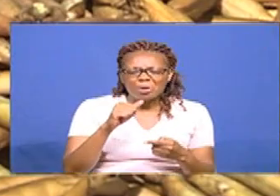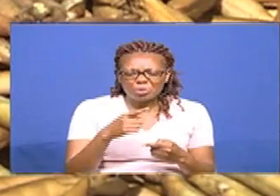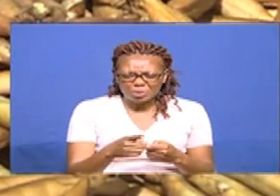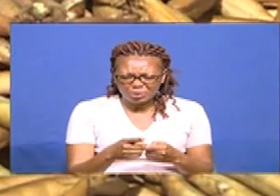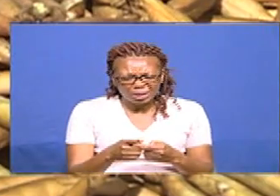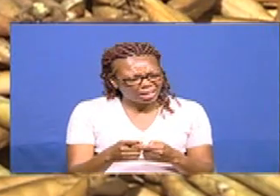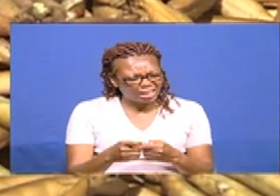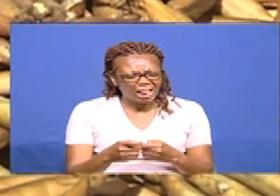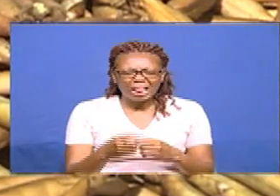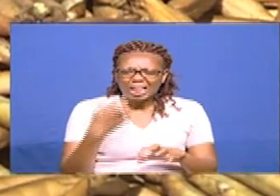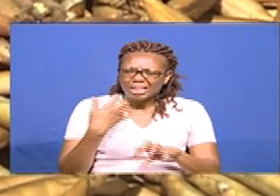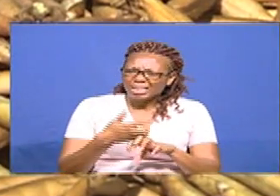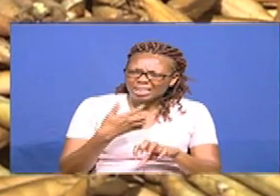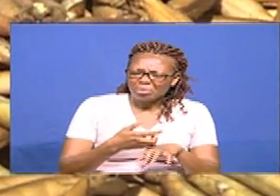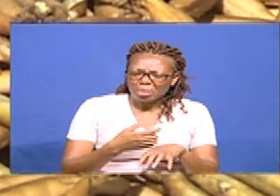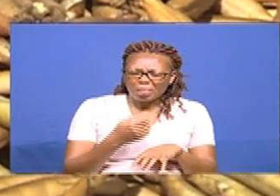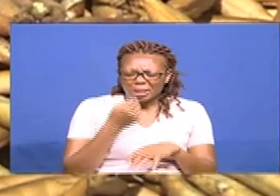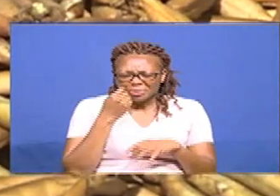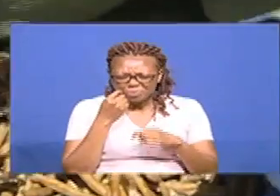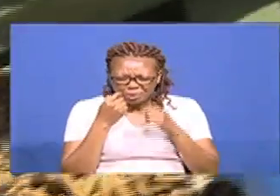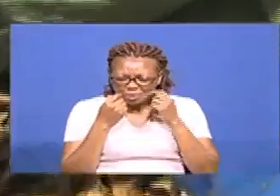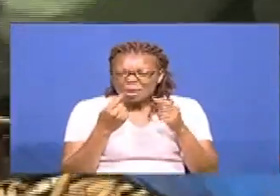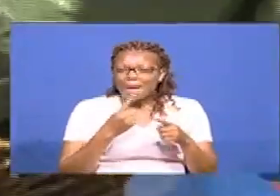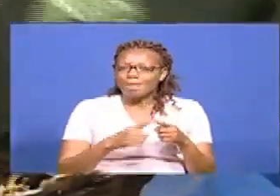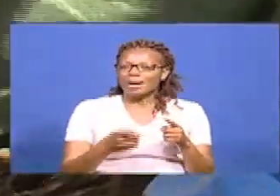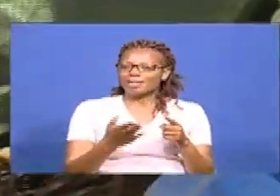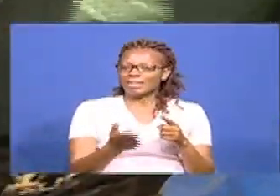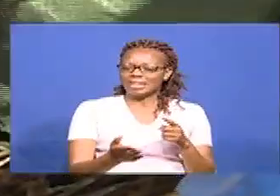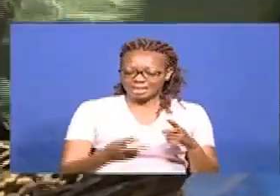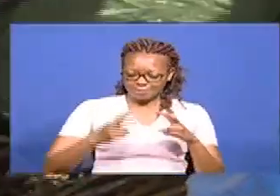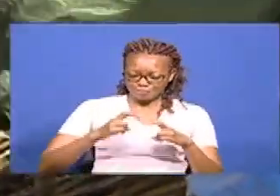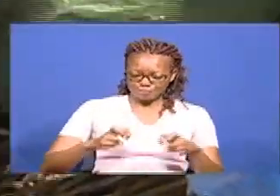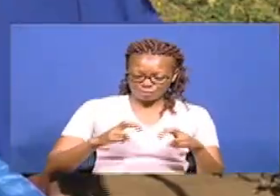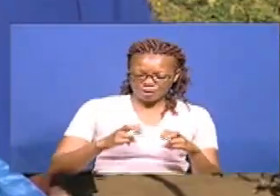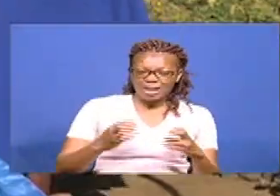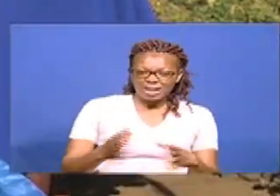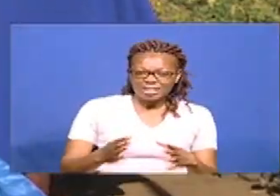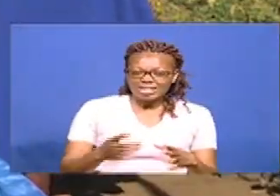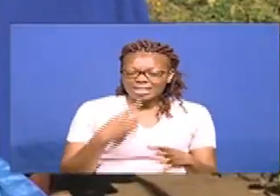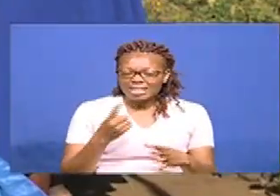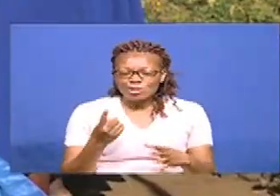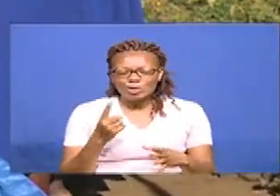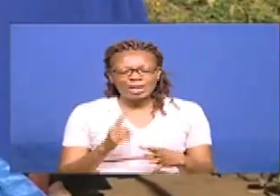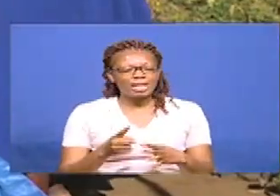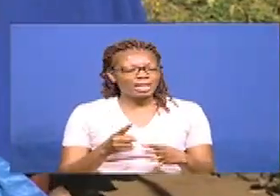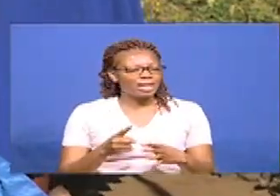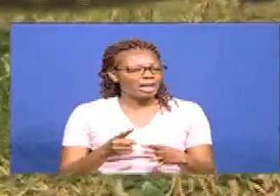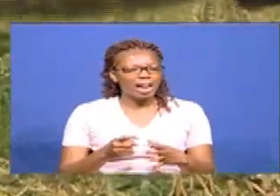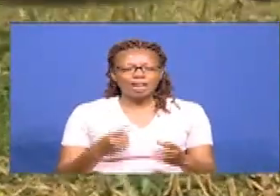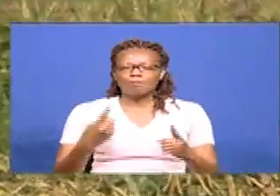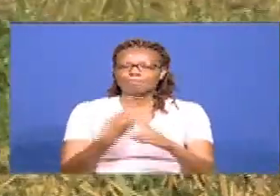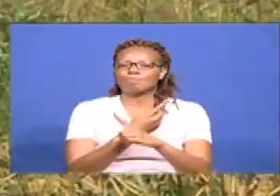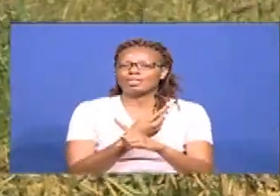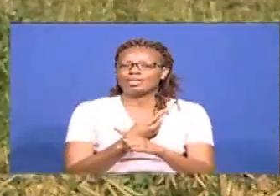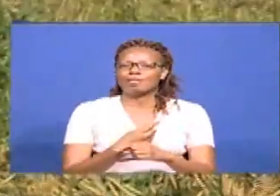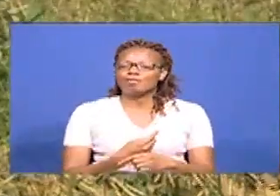vizuri, kwa kimombo huitwa stone seed. Lakini ndengu hii iliyofanyiwa utafiti na Karimi anasema ni tofauti na